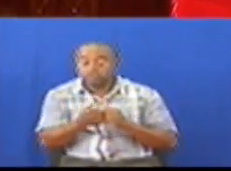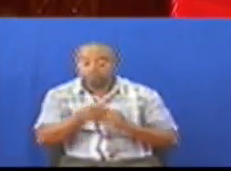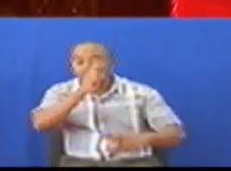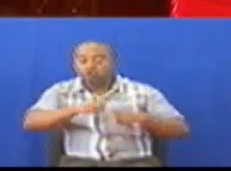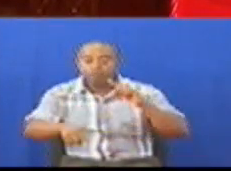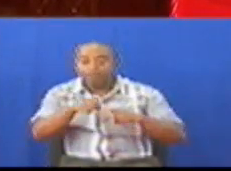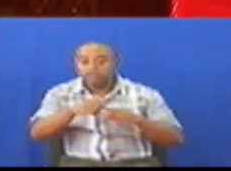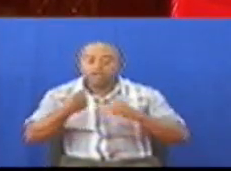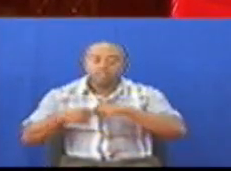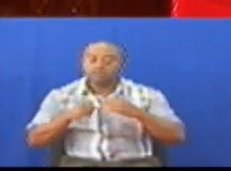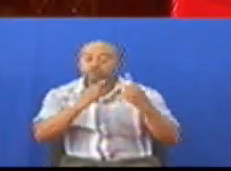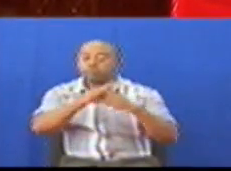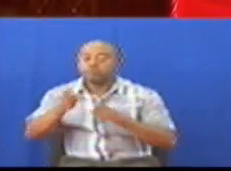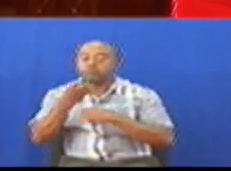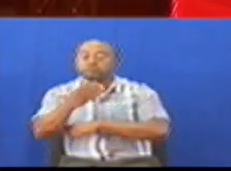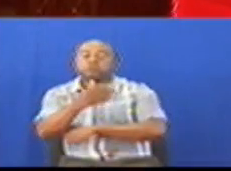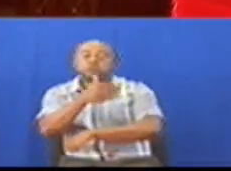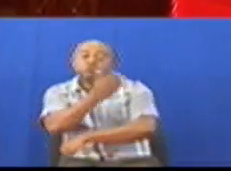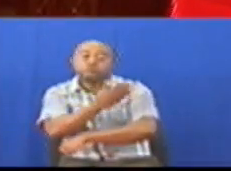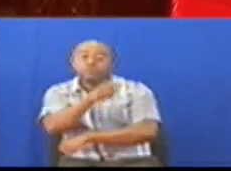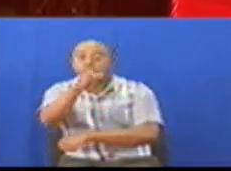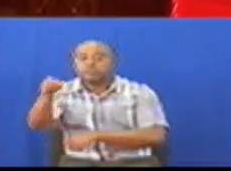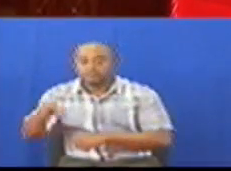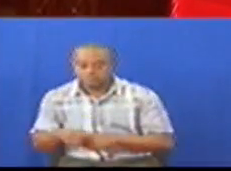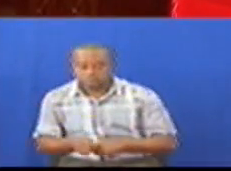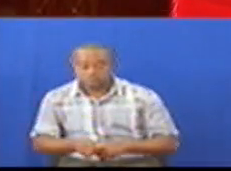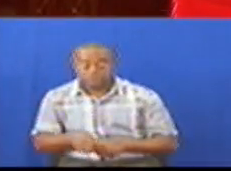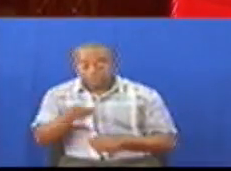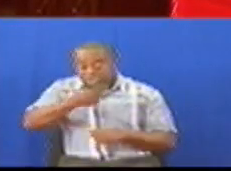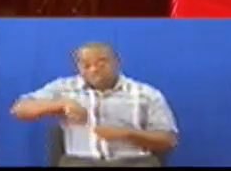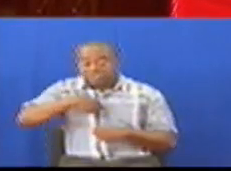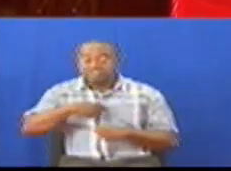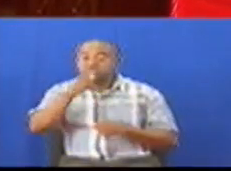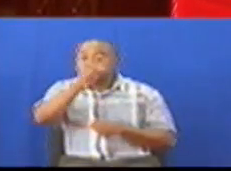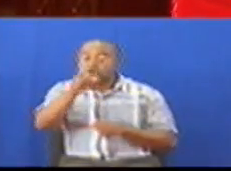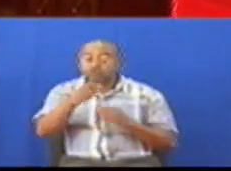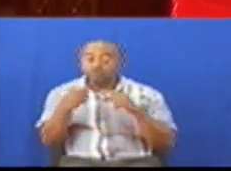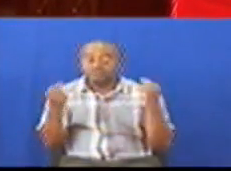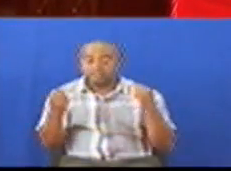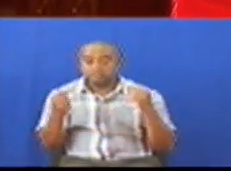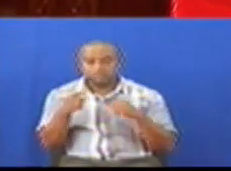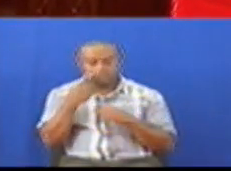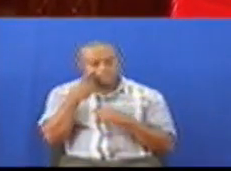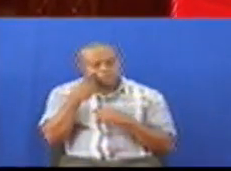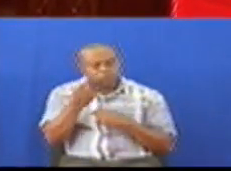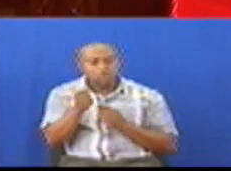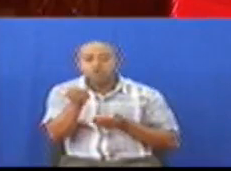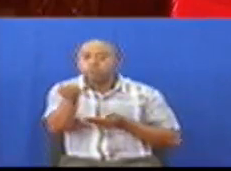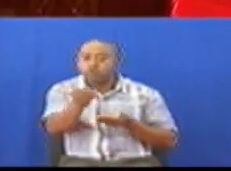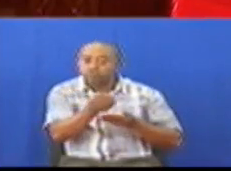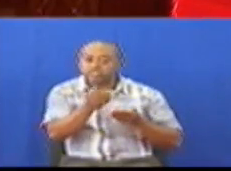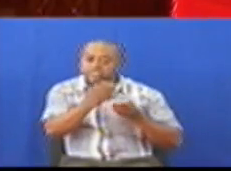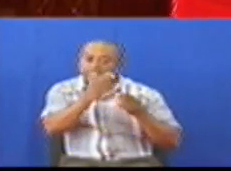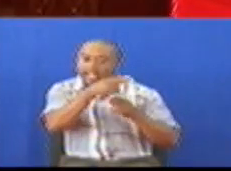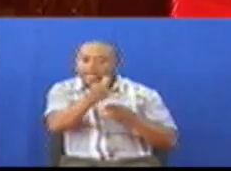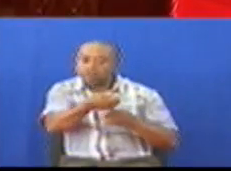kuhudumia wananchi. Kambi rasmi ya upinzani naona kuwa ukusanyaji ufanywe na halmashauri